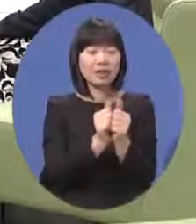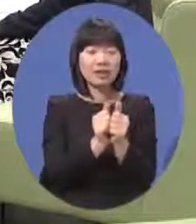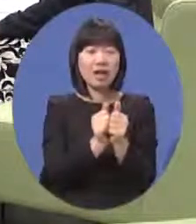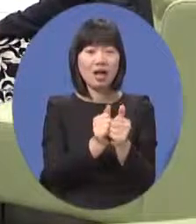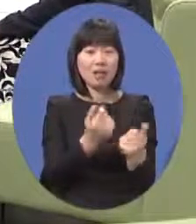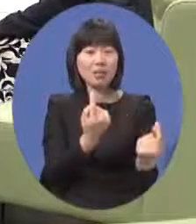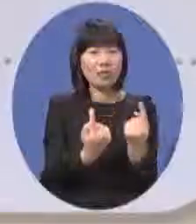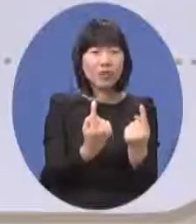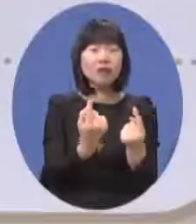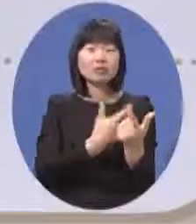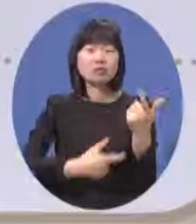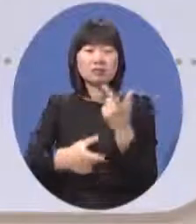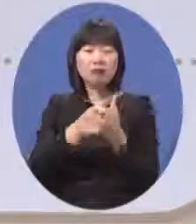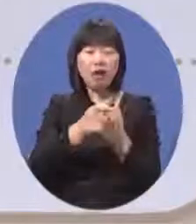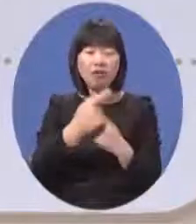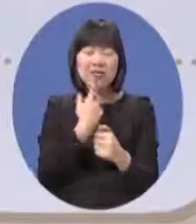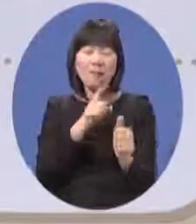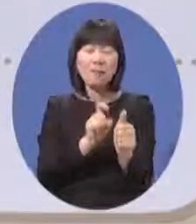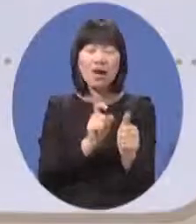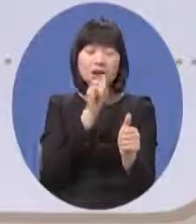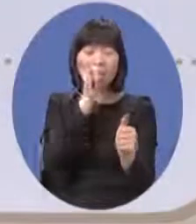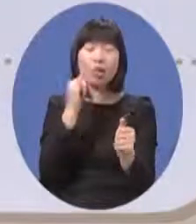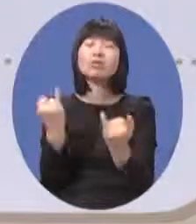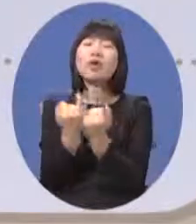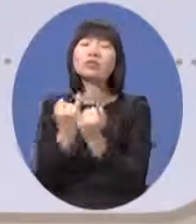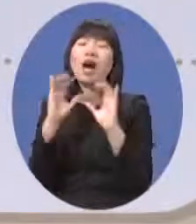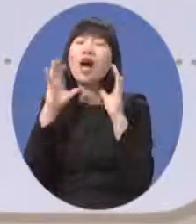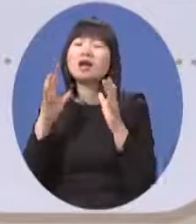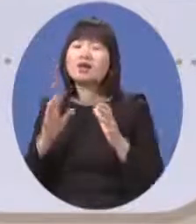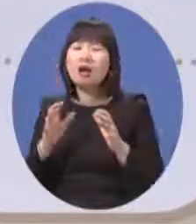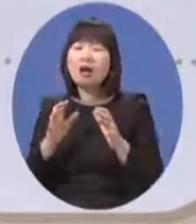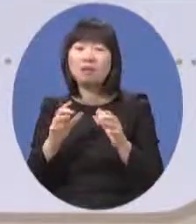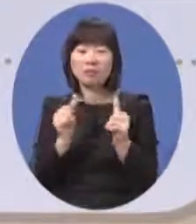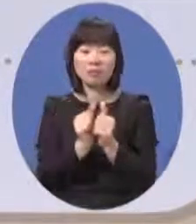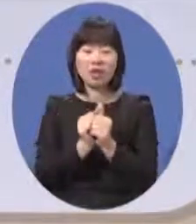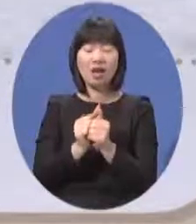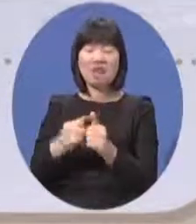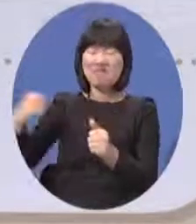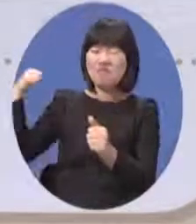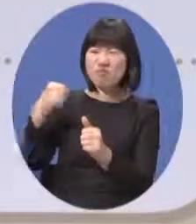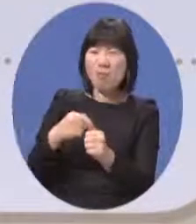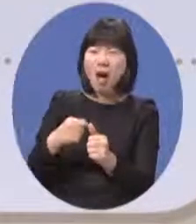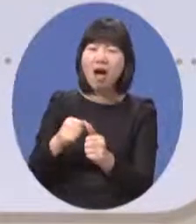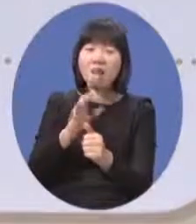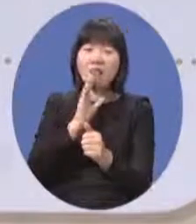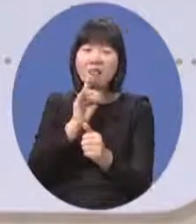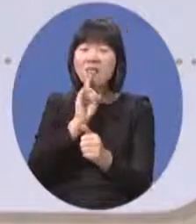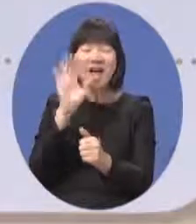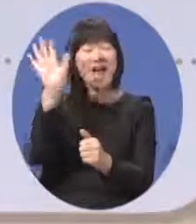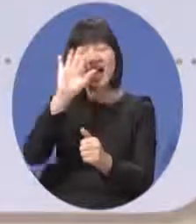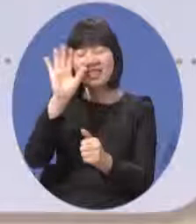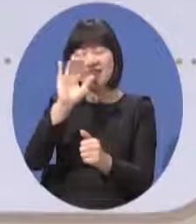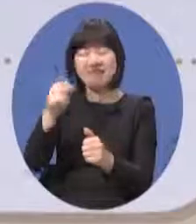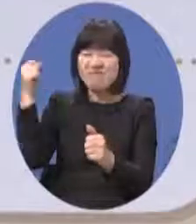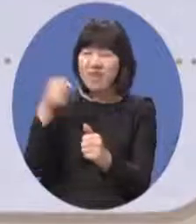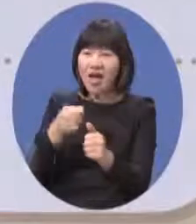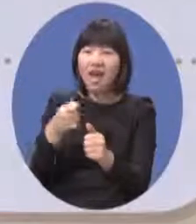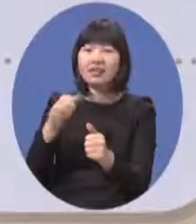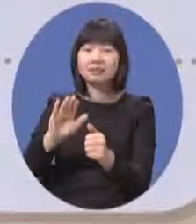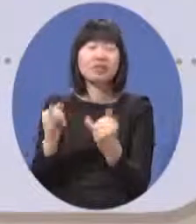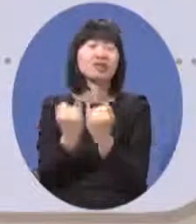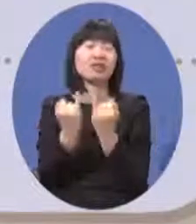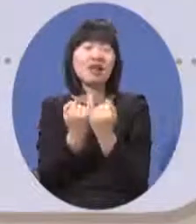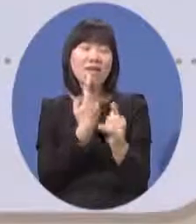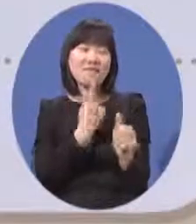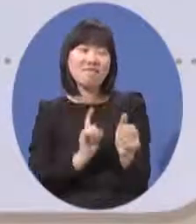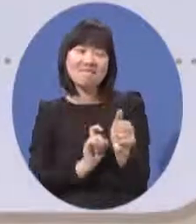남자아이들보다 협박적인 요구를 더 많이 사용합니다. 남자아이들은, 여자아이가요? 남자아이들은 주먹을 사용하지만. 아, 말로 하는 네, 말로. 그래서 말로